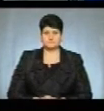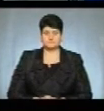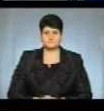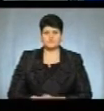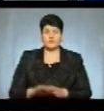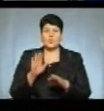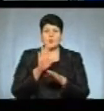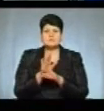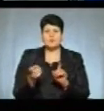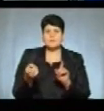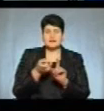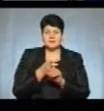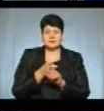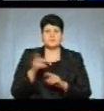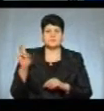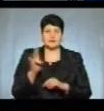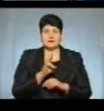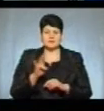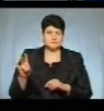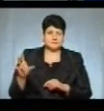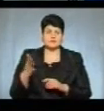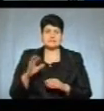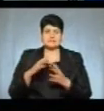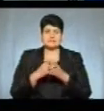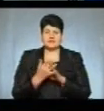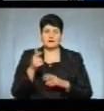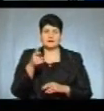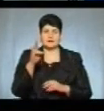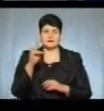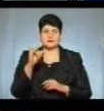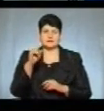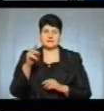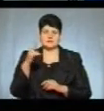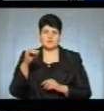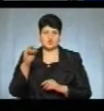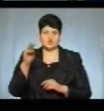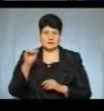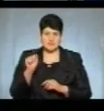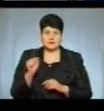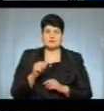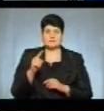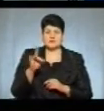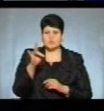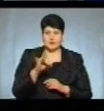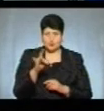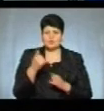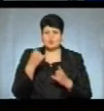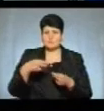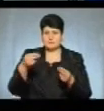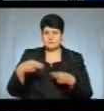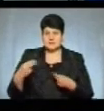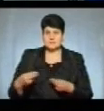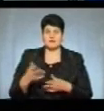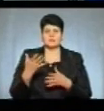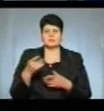Указ про приєднання парафії церкви Преображення Господнього села Гніздичне з Баразького району до Православної церкви України сьогодні підписав